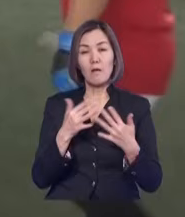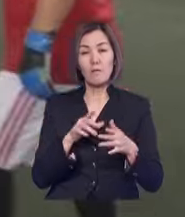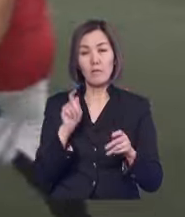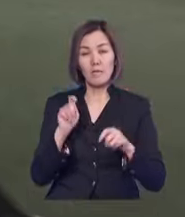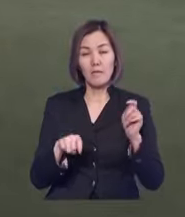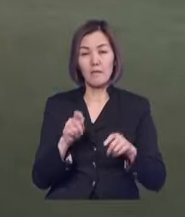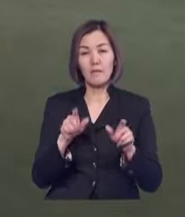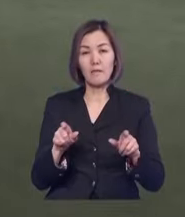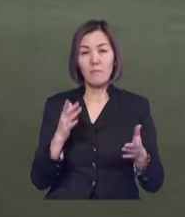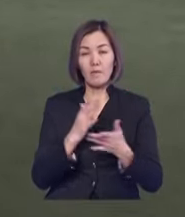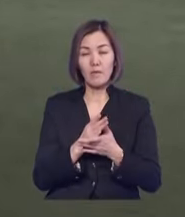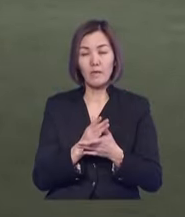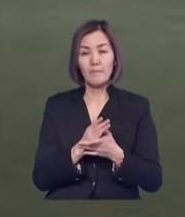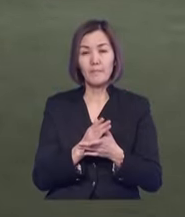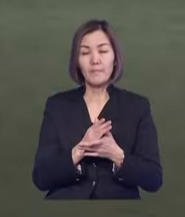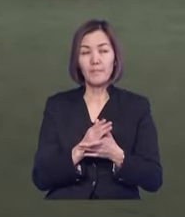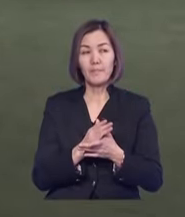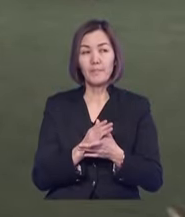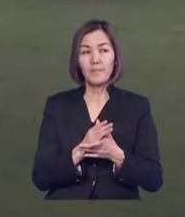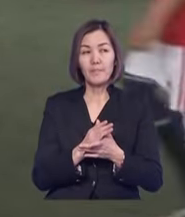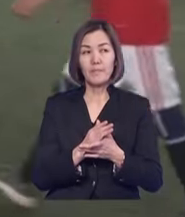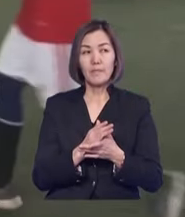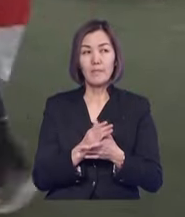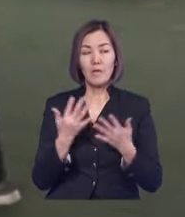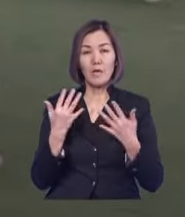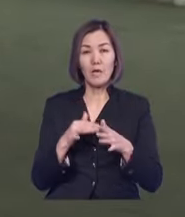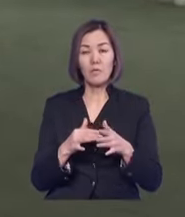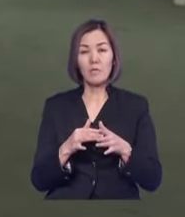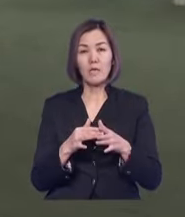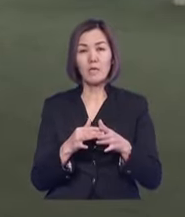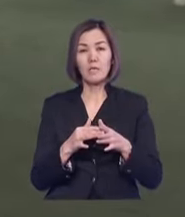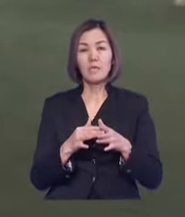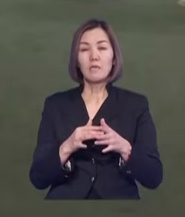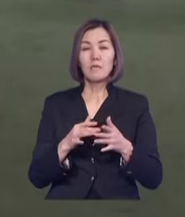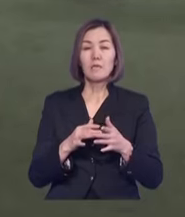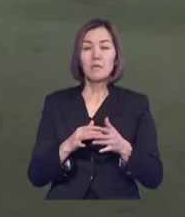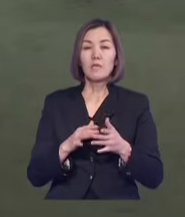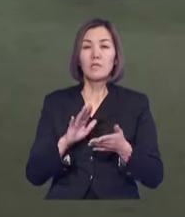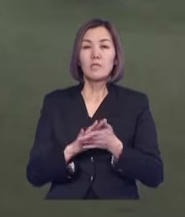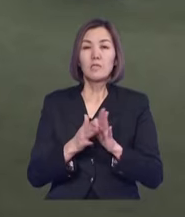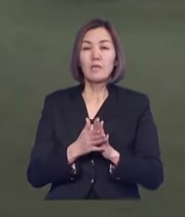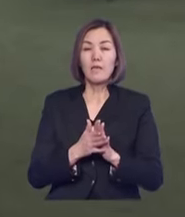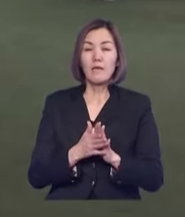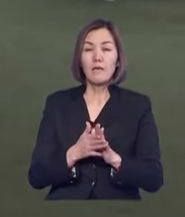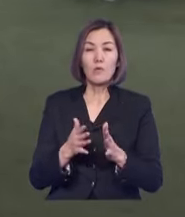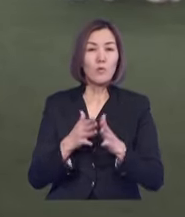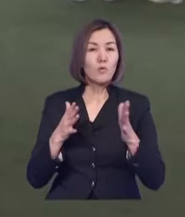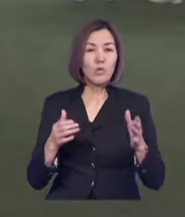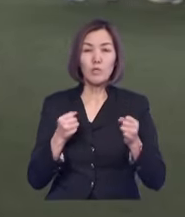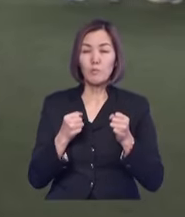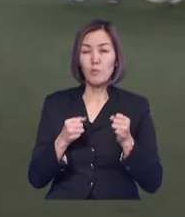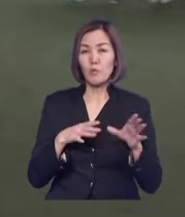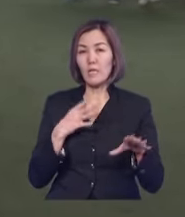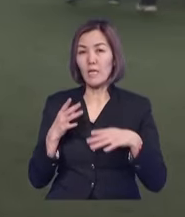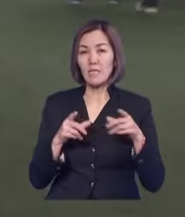жатқан кісілеріміз көп. Атар қалады. Енді ауылда мұндай мүмкіндік жоқ, мына қаладағы сияқты үлкен спорт алаңдары дайындалған нәрселер